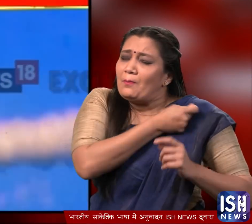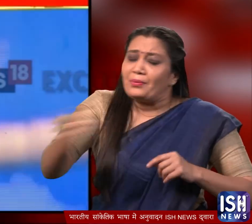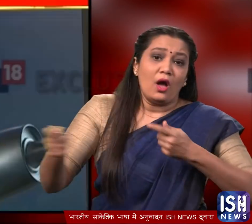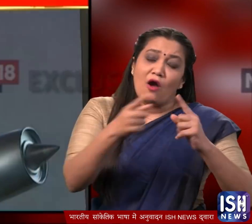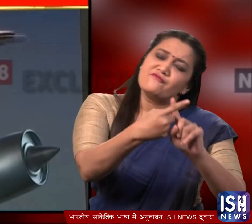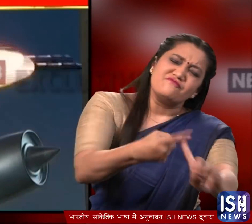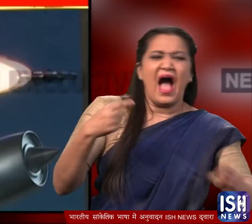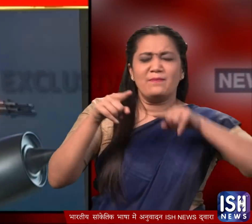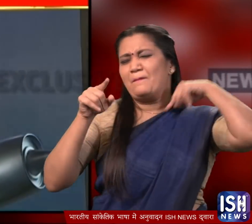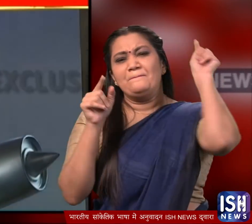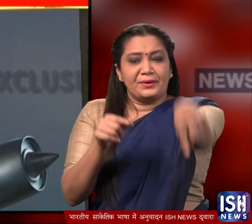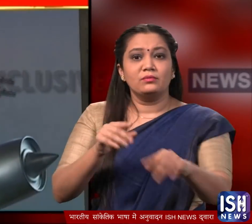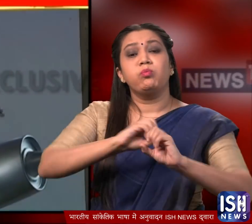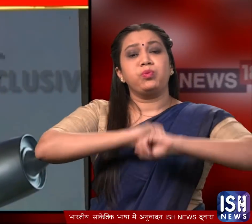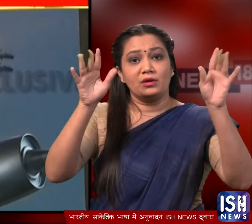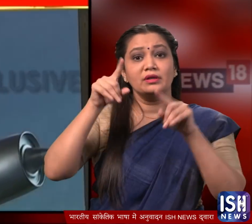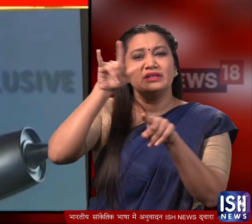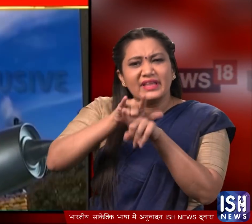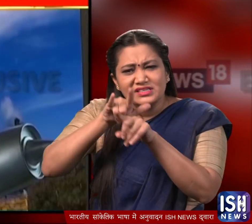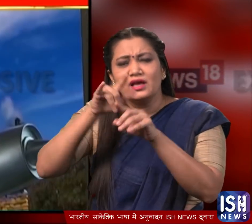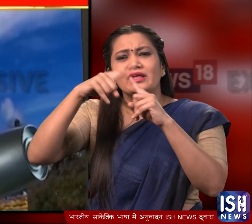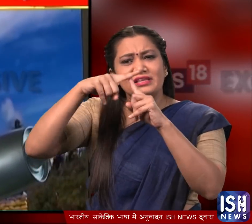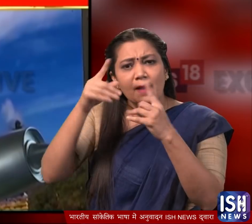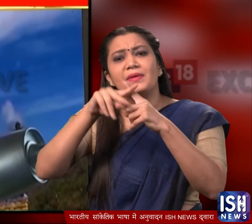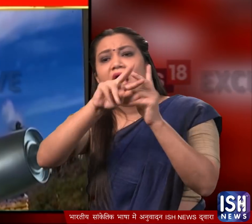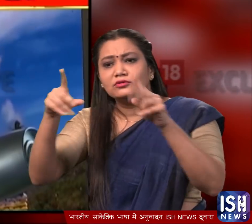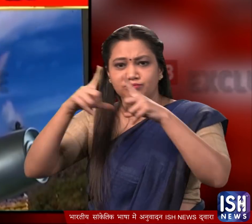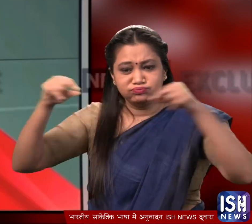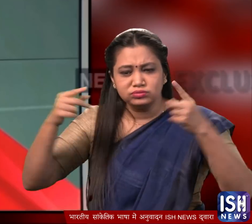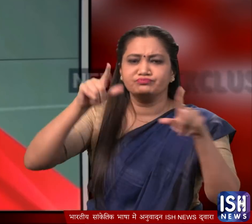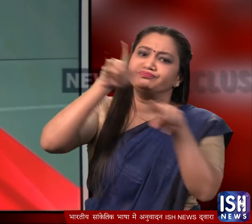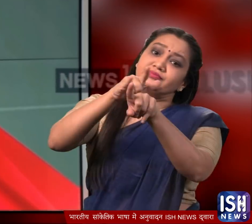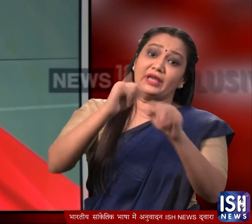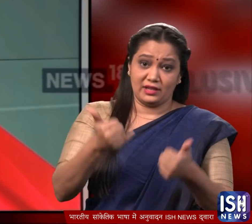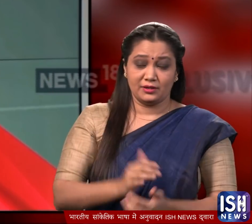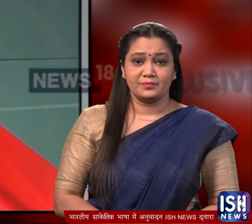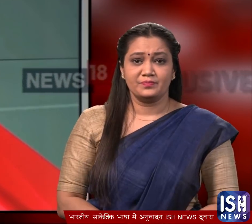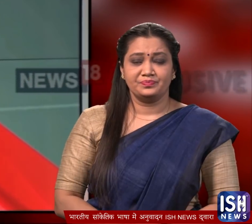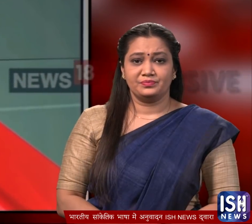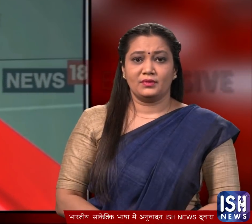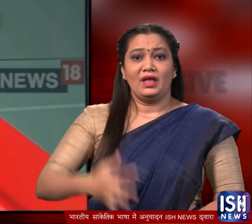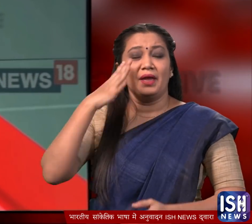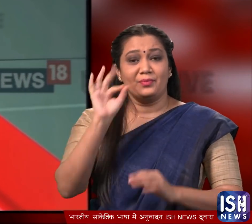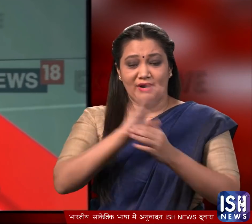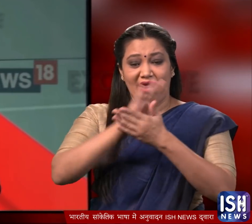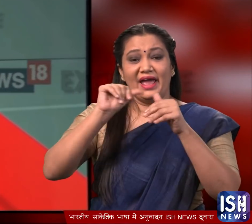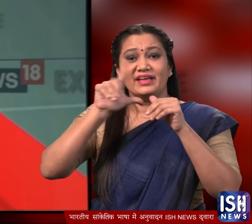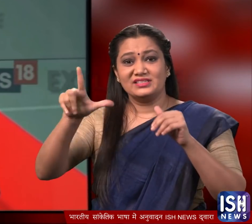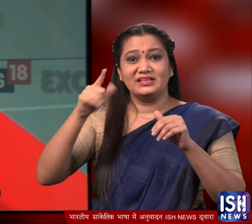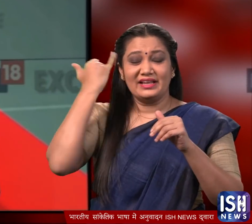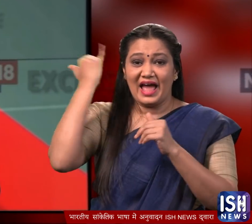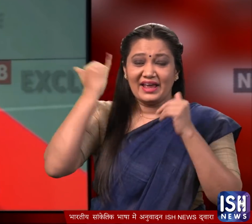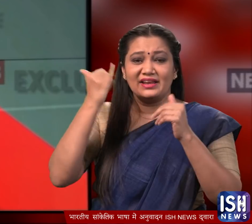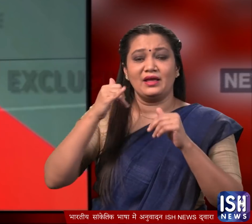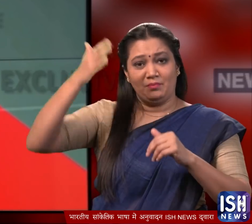तेज होगी, जिसे तेजस के अलावा भी कई फाइटर जेट में लगाया जा सकेगा। सौबात की एक बात यह है कि HAL ने जिस ड्रोन